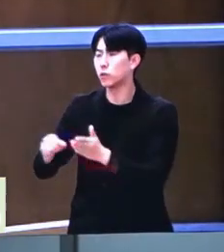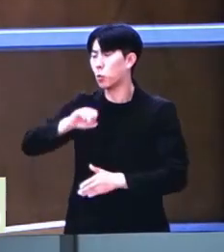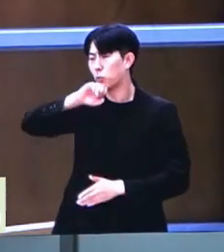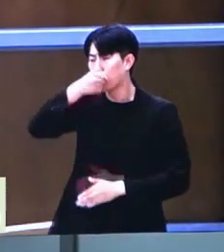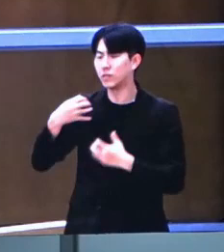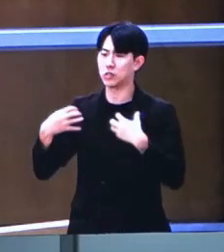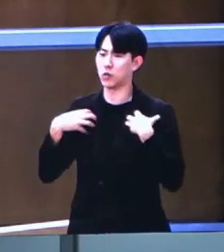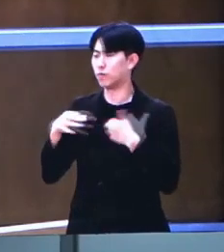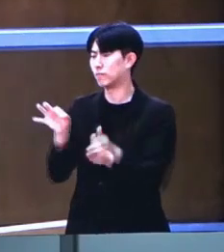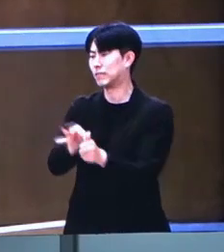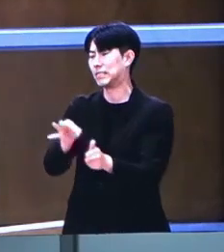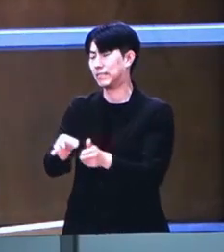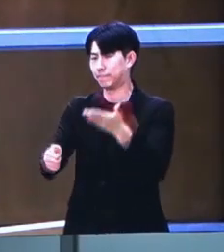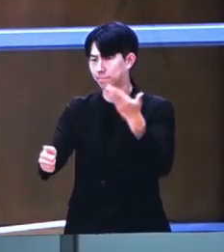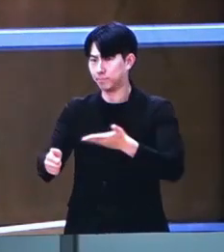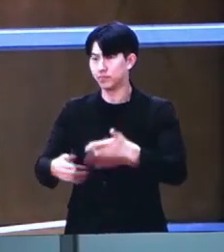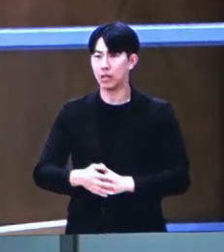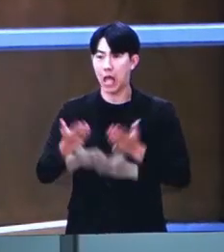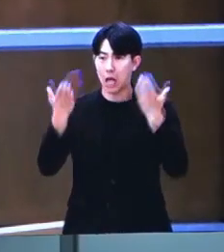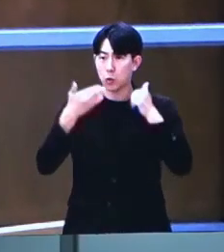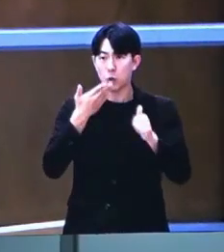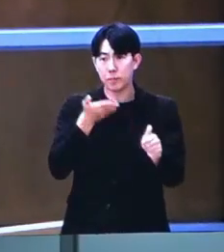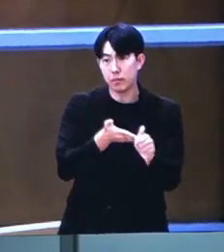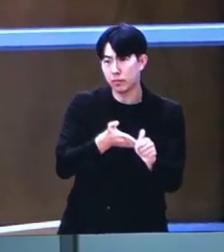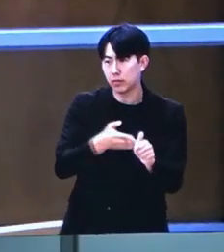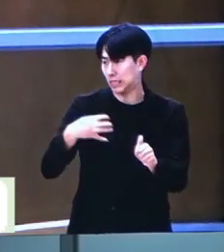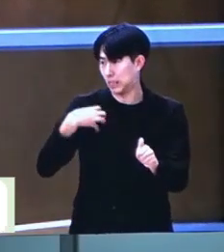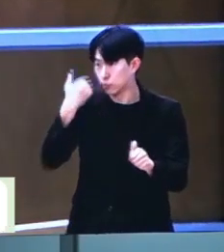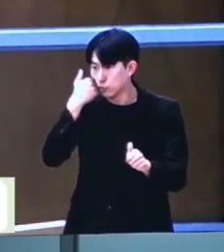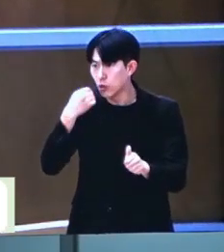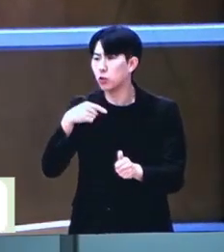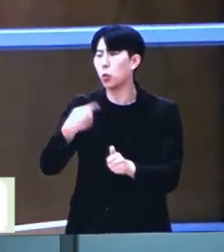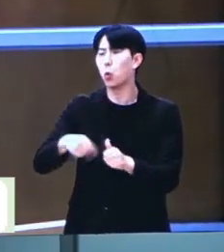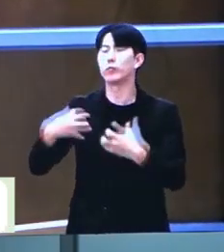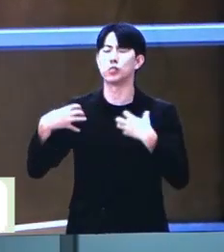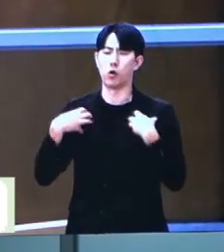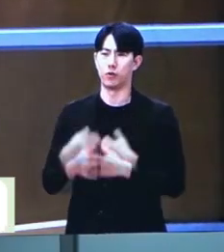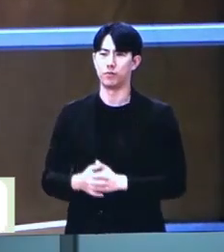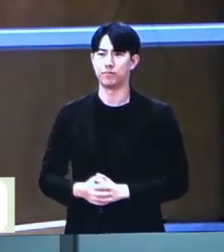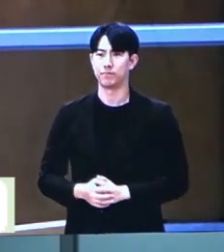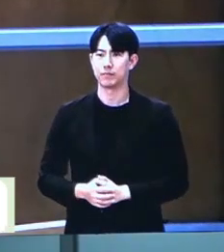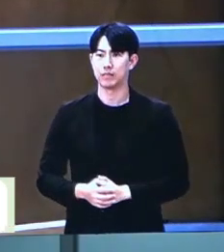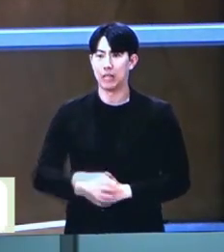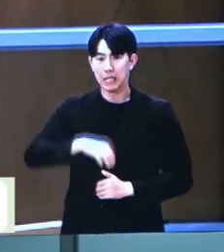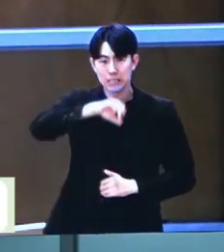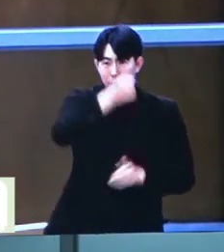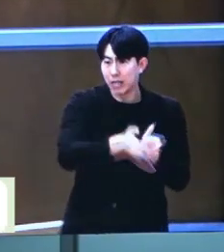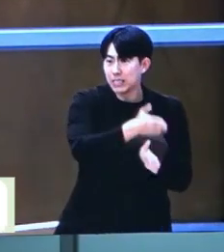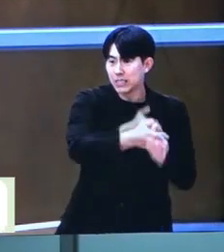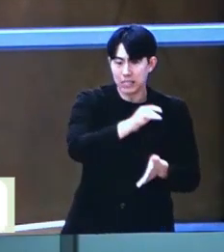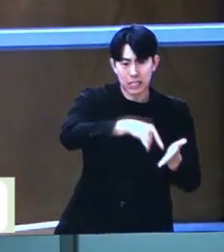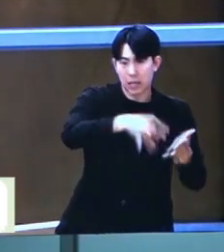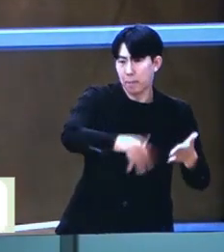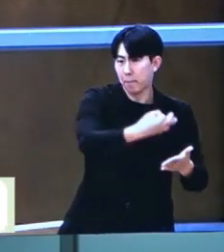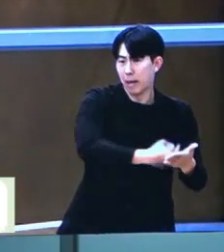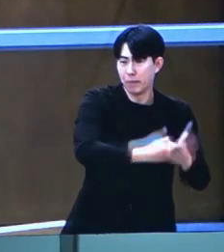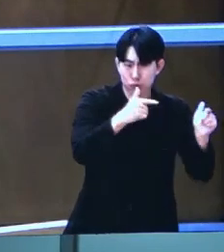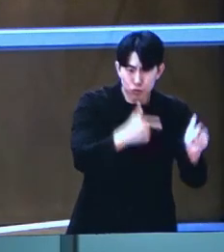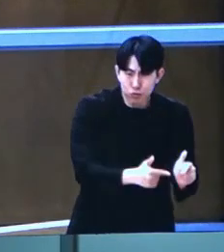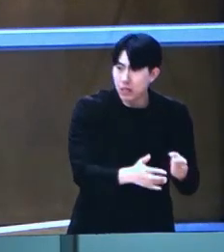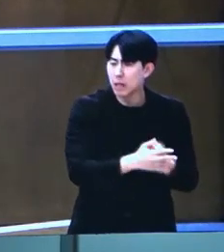주십시오. 학교급식에 대한 교육청의 책임을 다하고 지방재정 감소에 따라 발생하는 시군과의 마찰로 인해